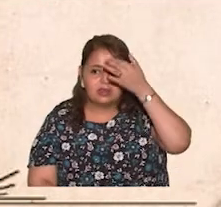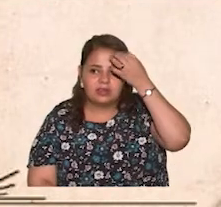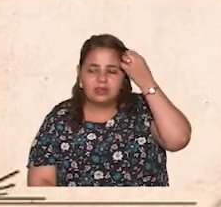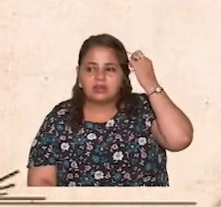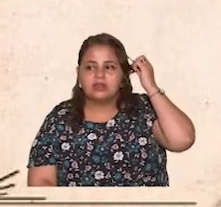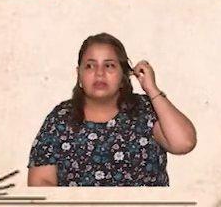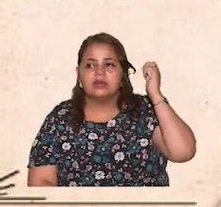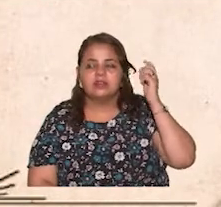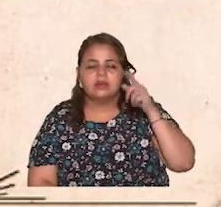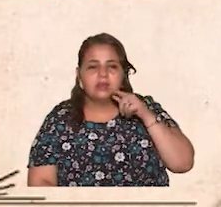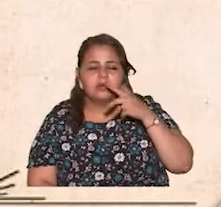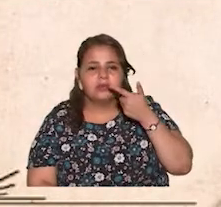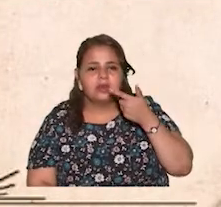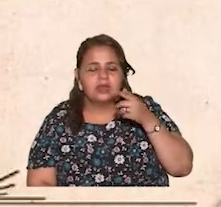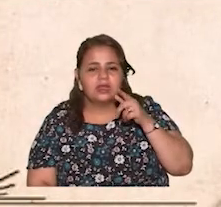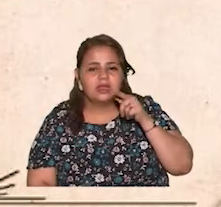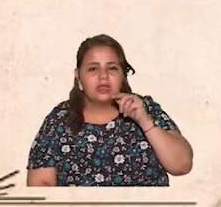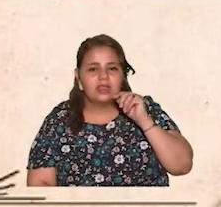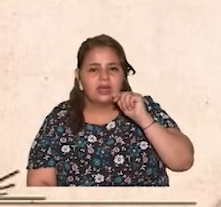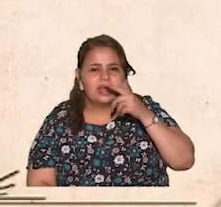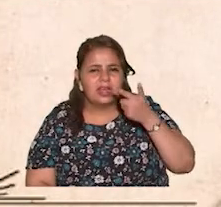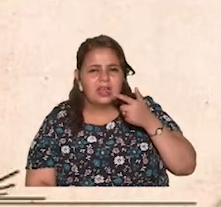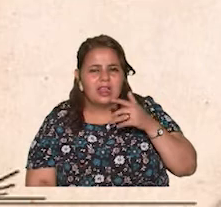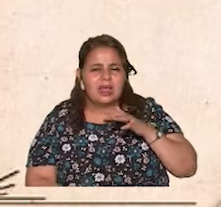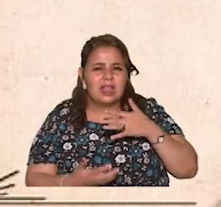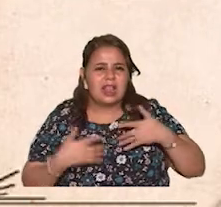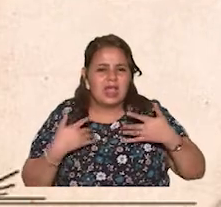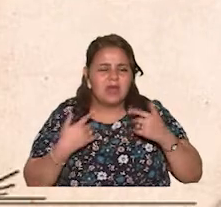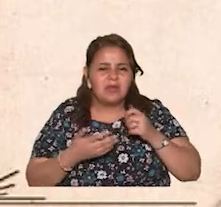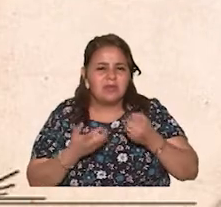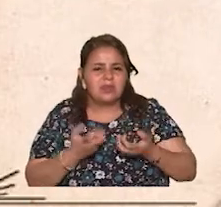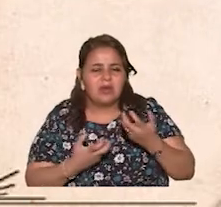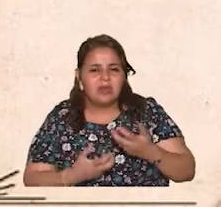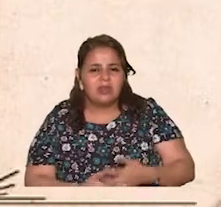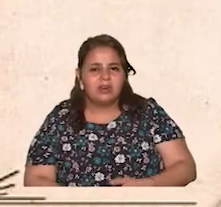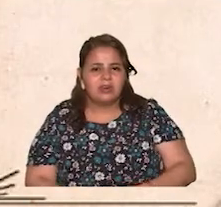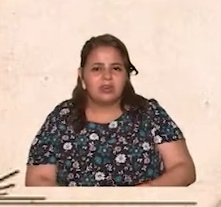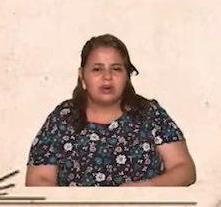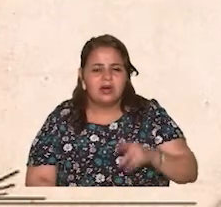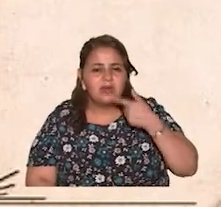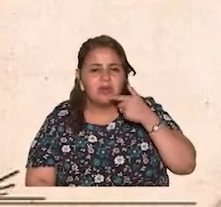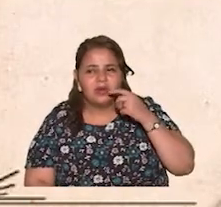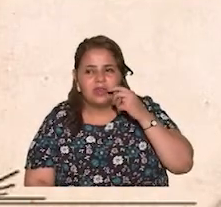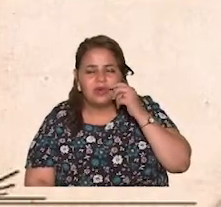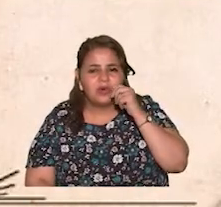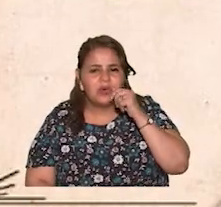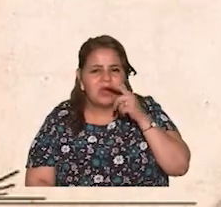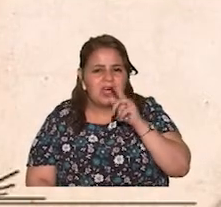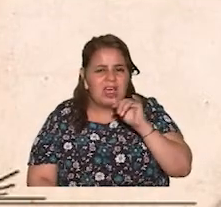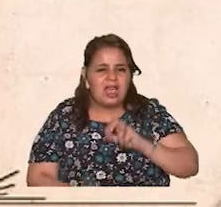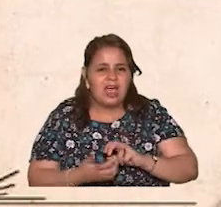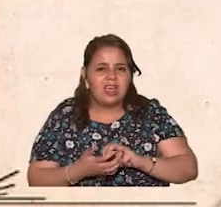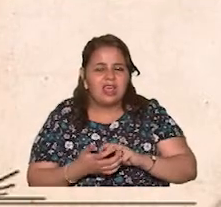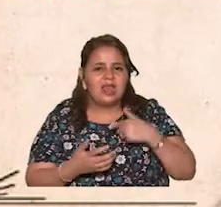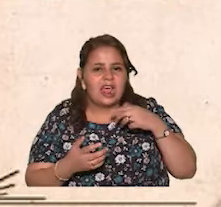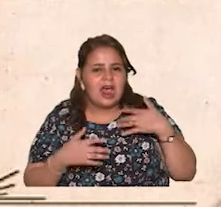أو يتقمص من ربنا، أو مثلا يلعب بالنار زي الطفل، في طفولة روحية، يلعب يحط صوابع في الكهرباء وعاود يلعب